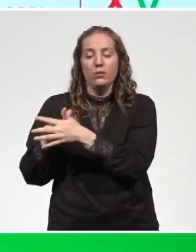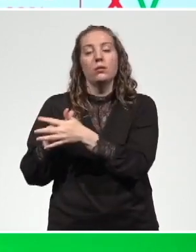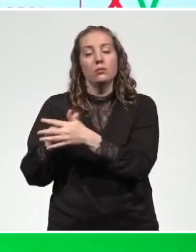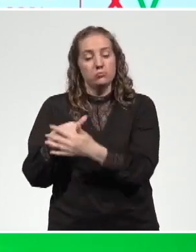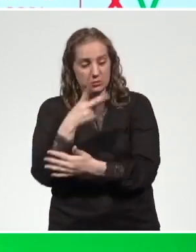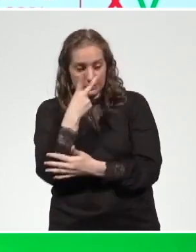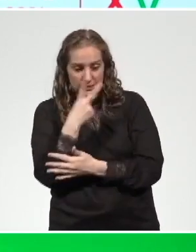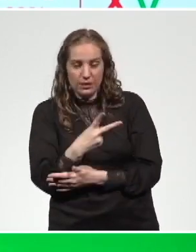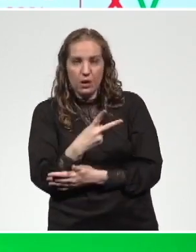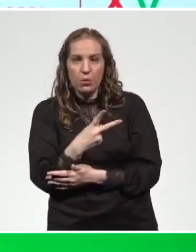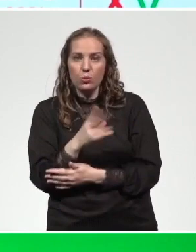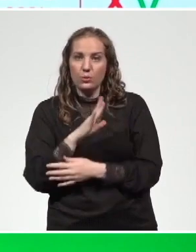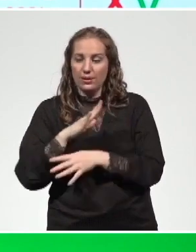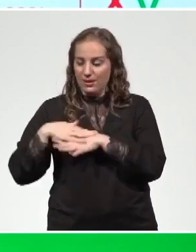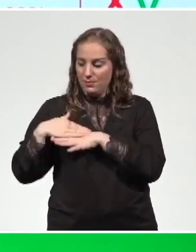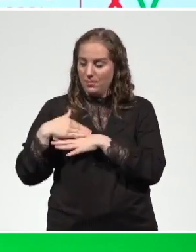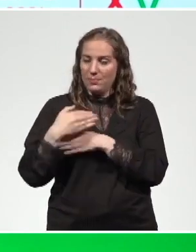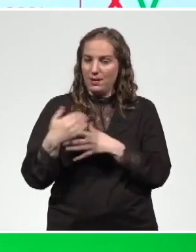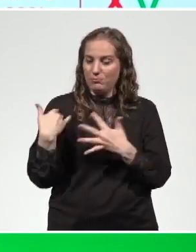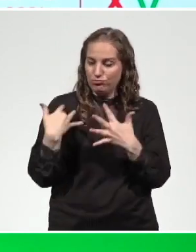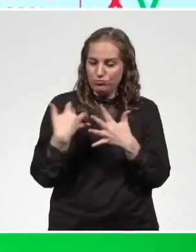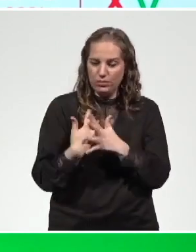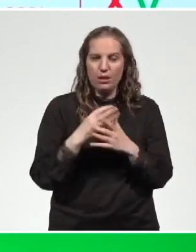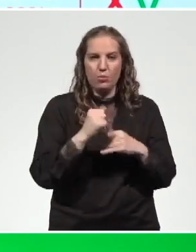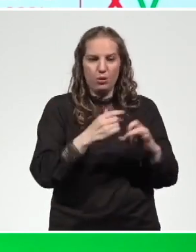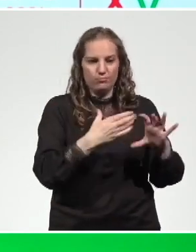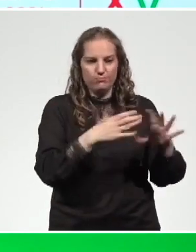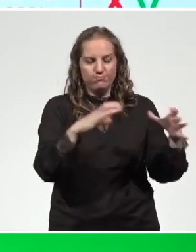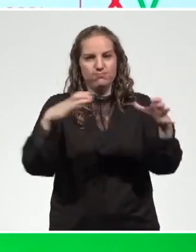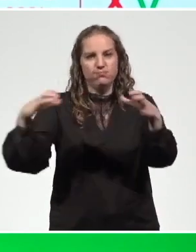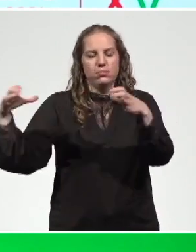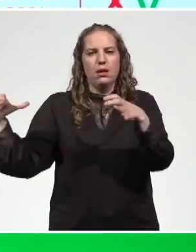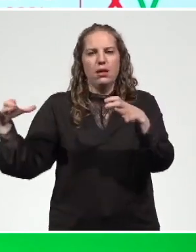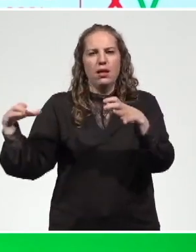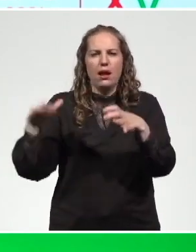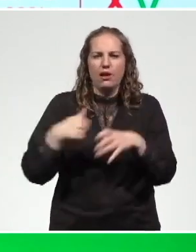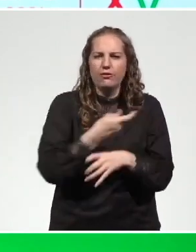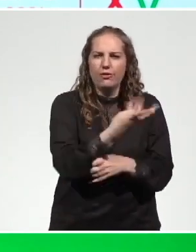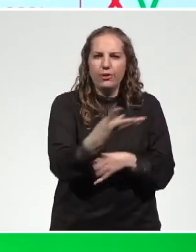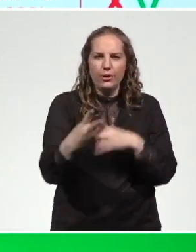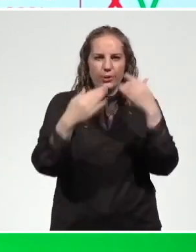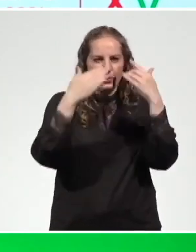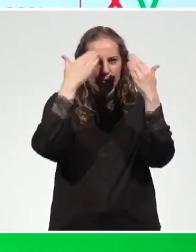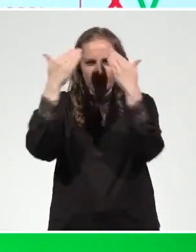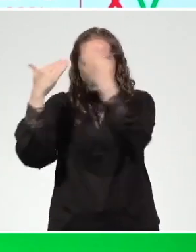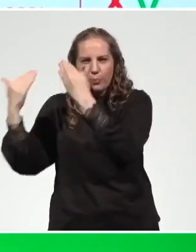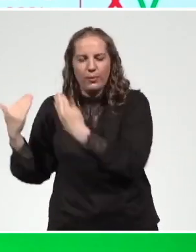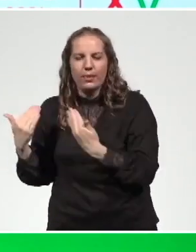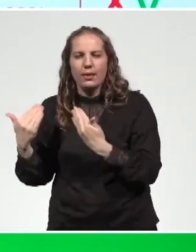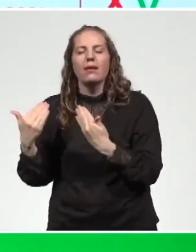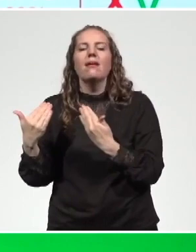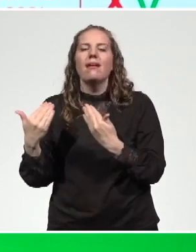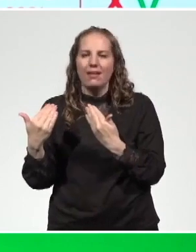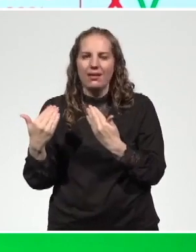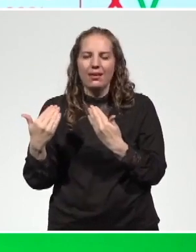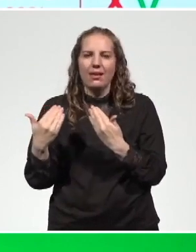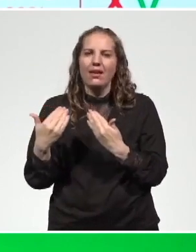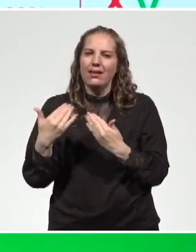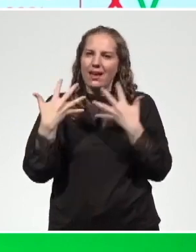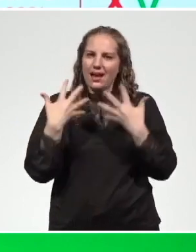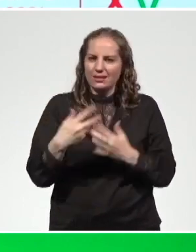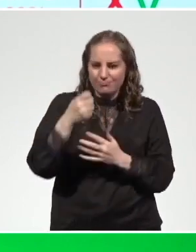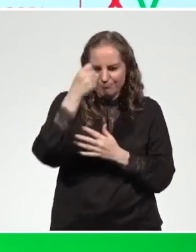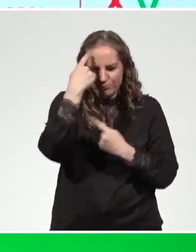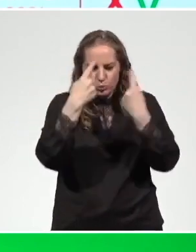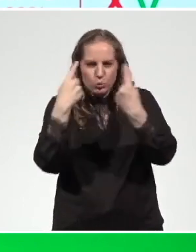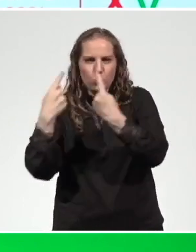þeir hafa sprungið út á þessu kjörtímabili og hugmyndirnar eru allstaðar, en til þess einmitt að hugvitið geti fengið að blómstra, þá